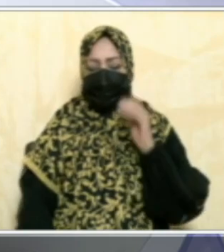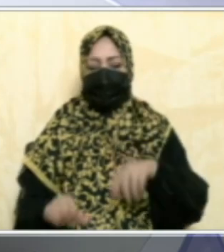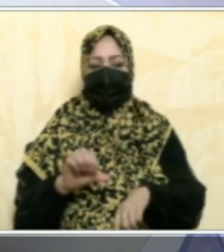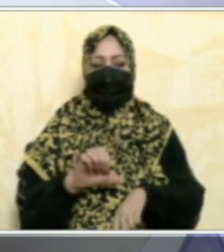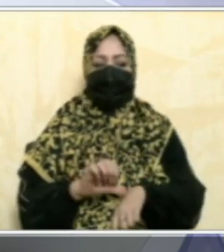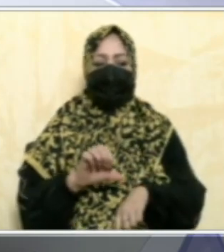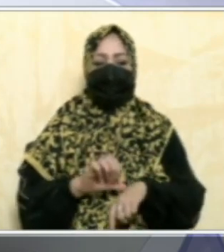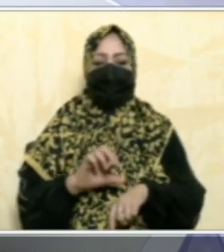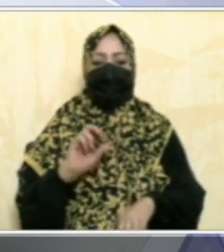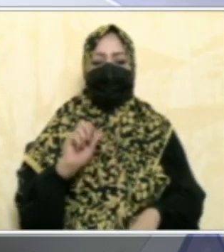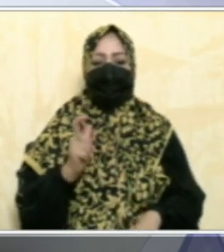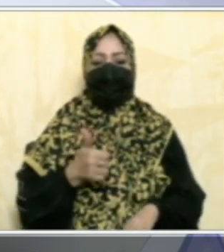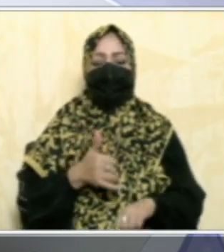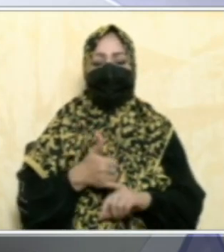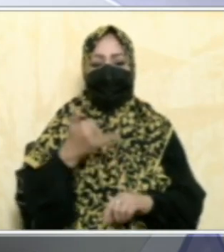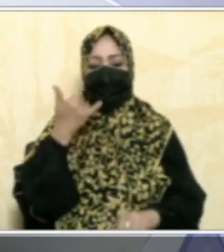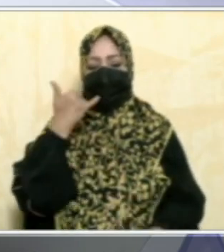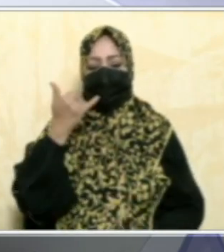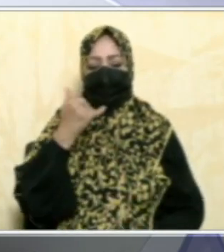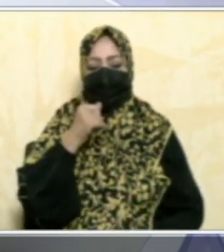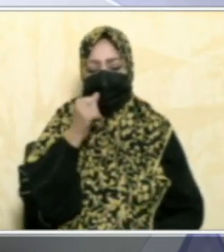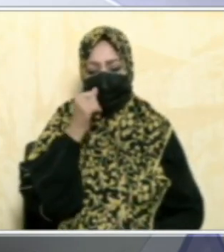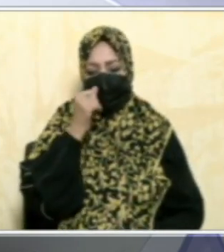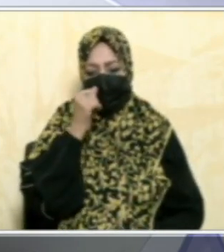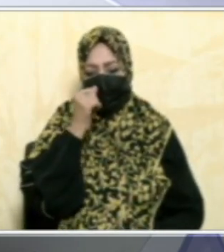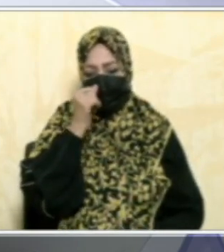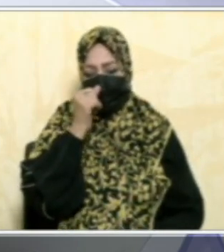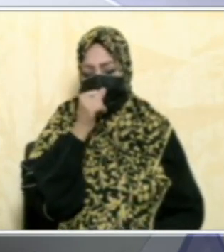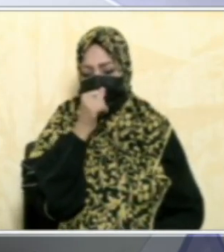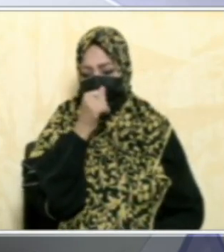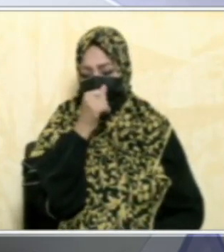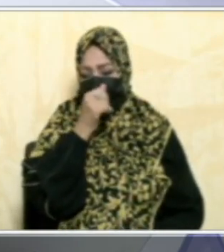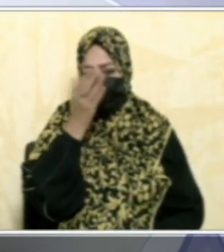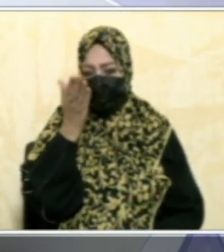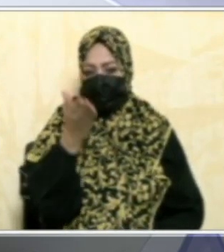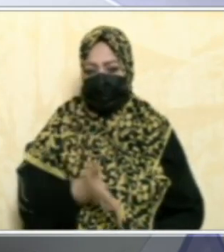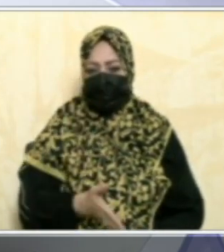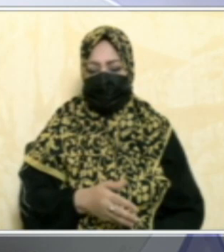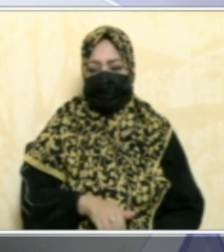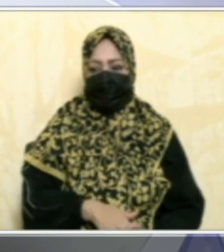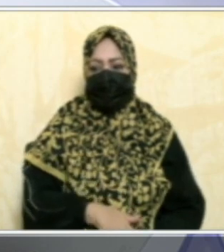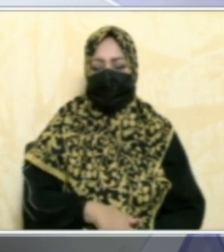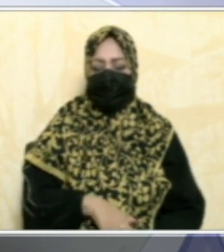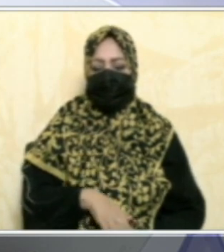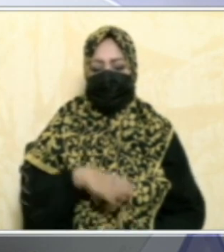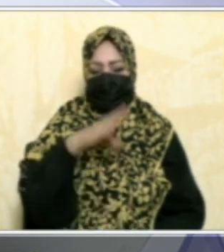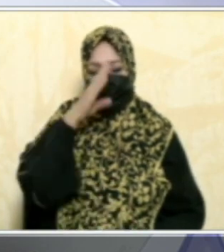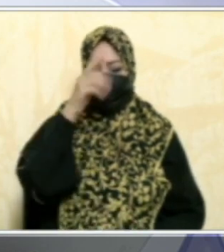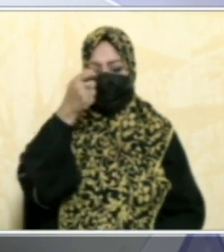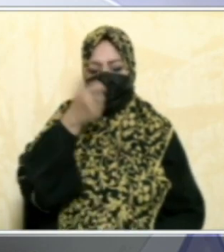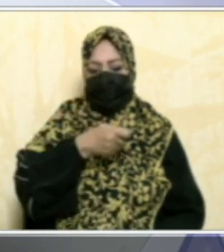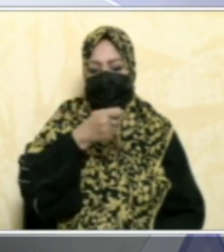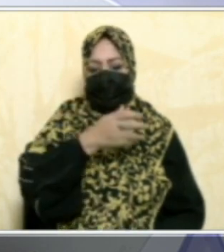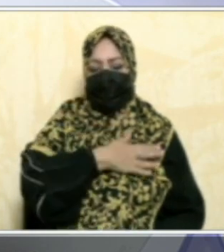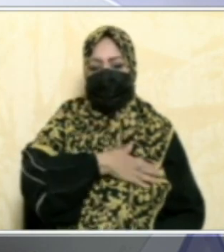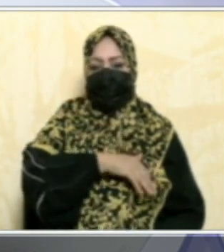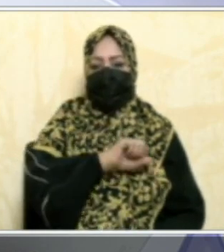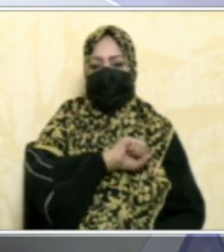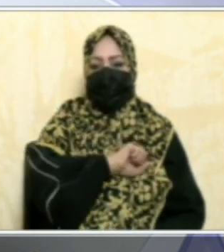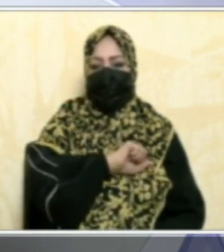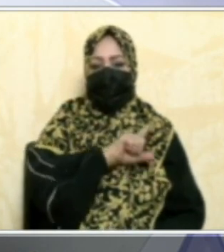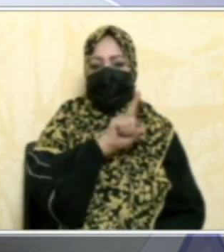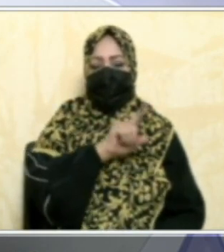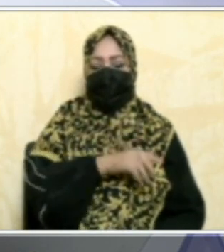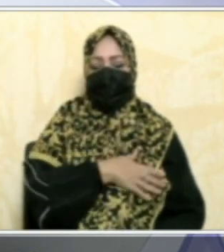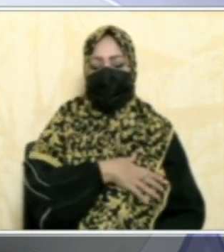اخ احمد من طرابلس تفضل. السلام عليكم. وعليكم السلام ورحمة الله. شيخ عبد الرحمن كيف